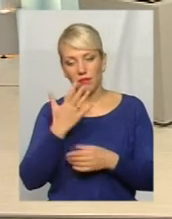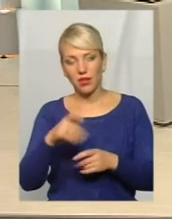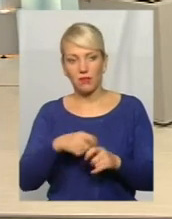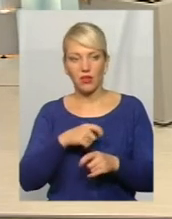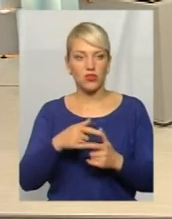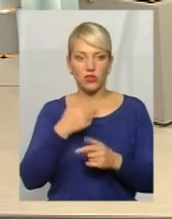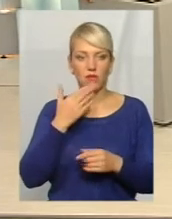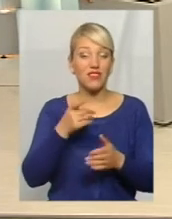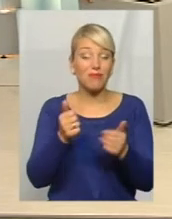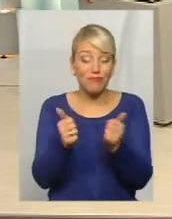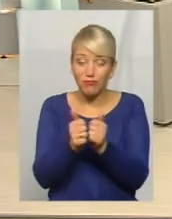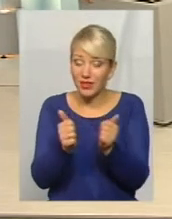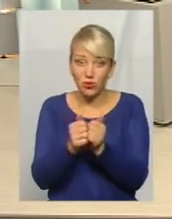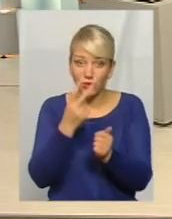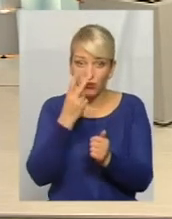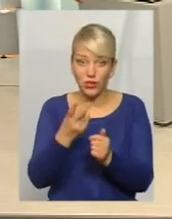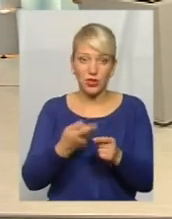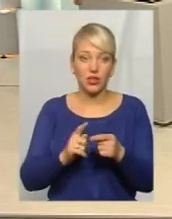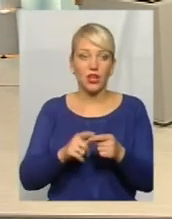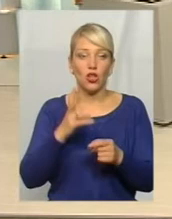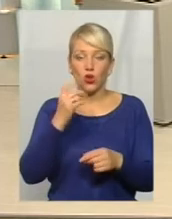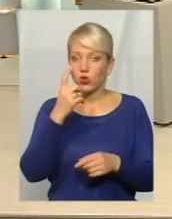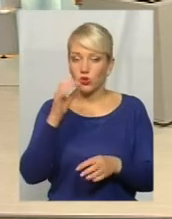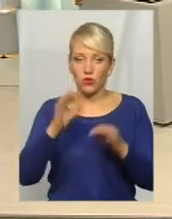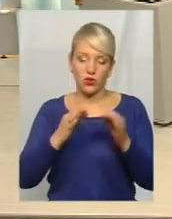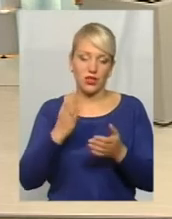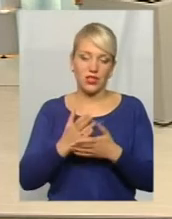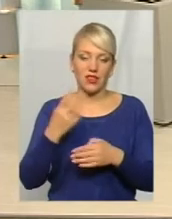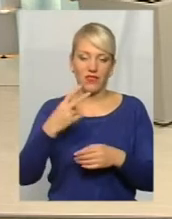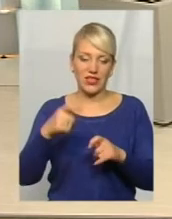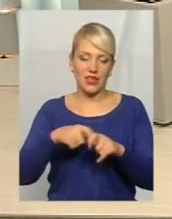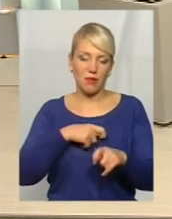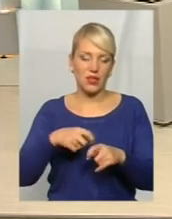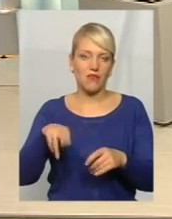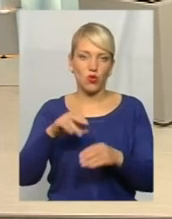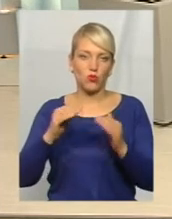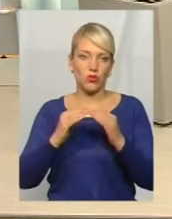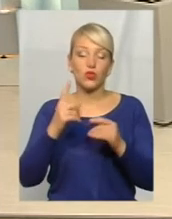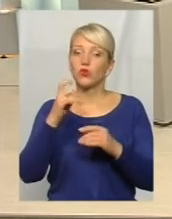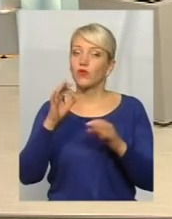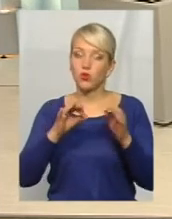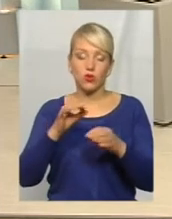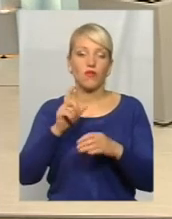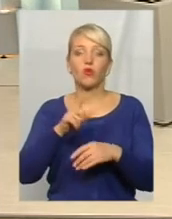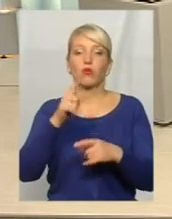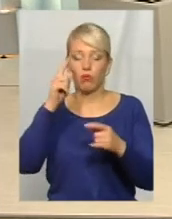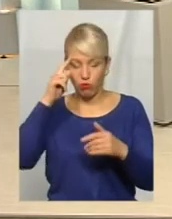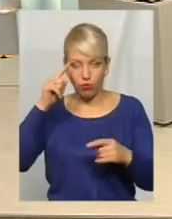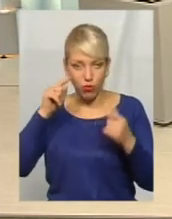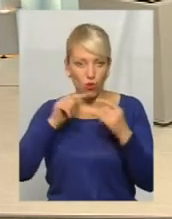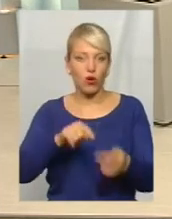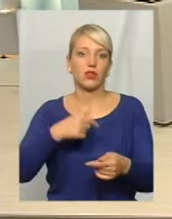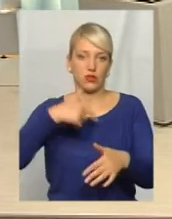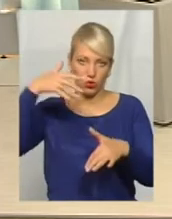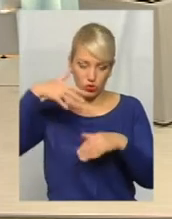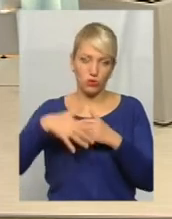Немає, там впритул. Ми але там 100% є 20 метрів до будівлі, і 100% люди проти, і я їх розумію, що вони проти.